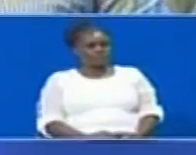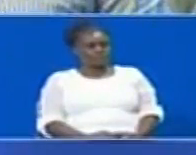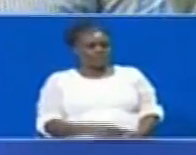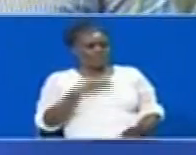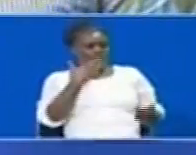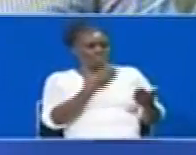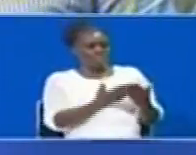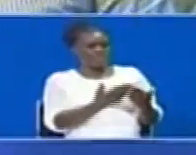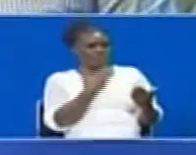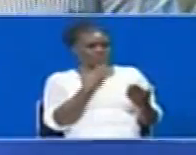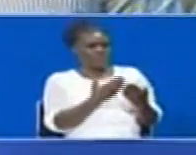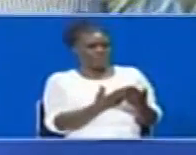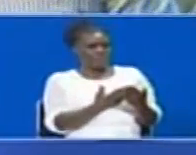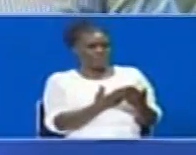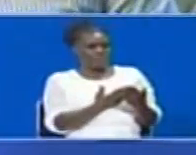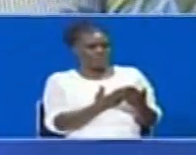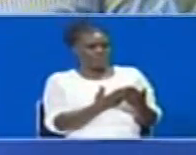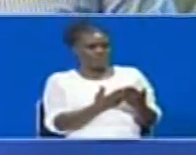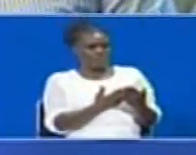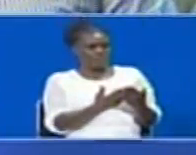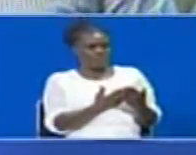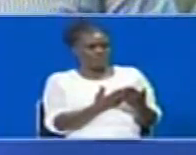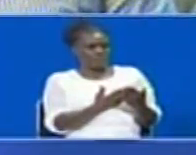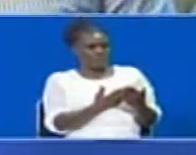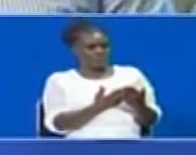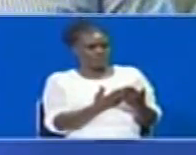Asante Mashirima, natumai unanipata. Naam, nakupata.